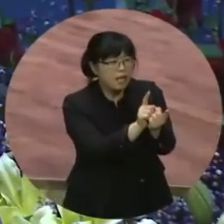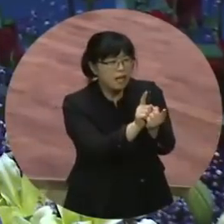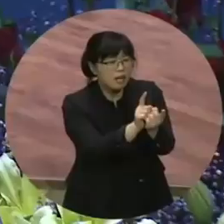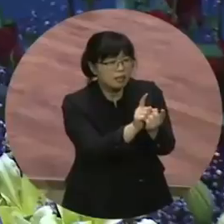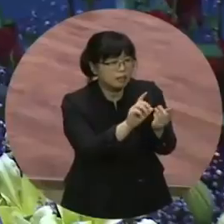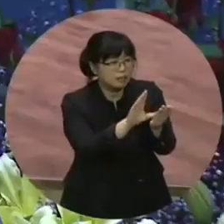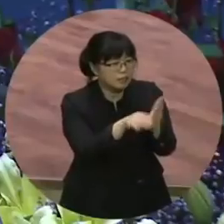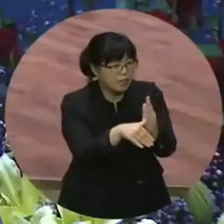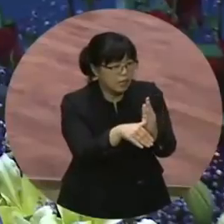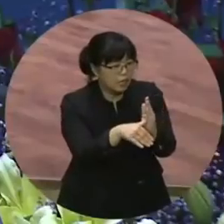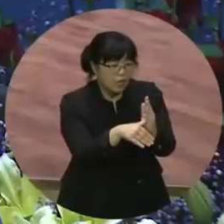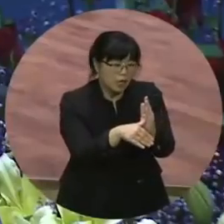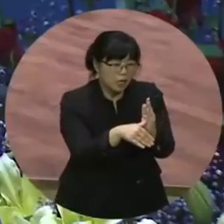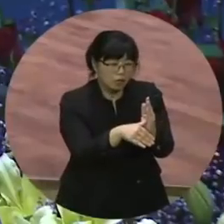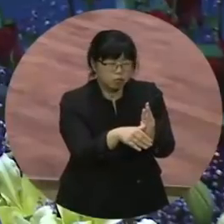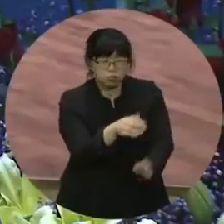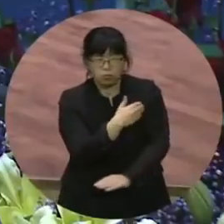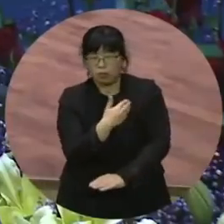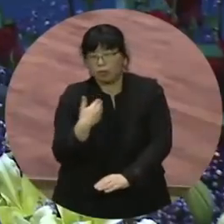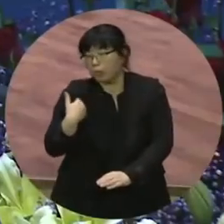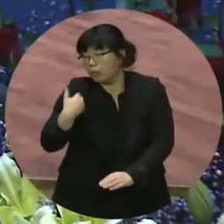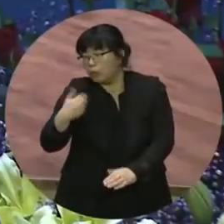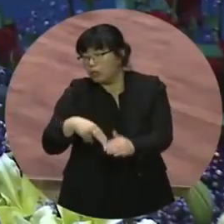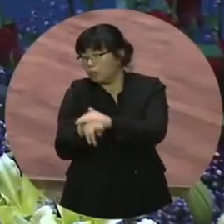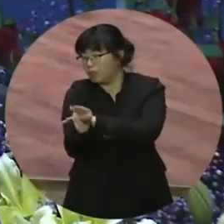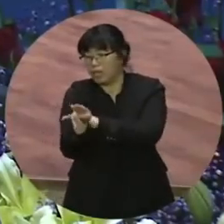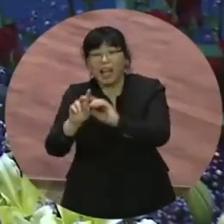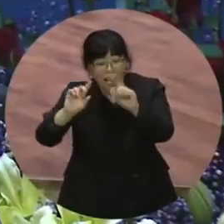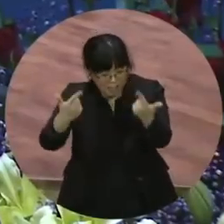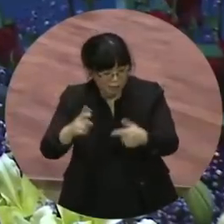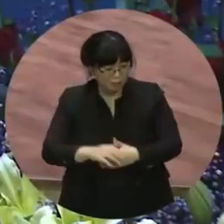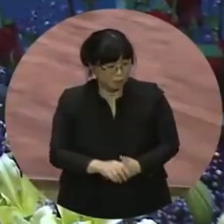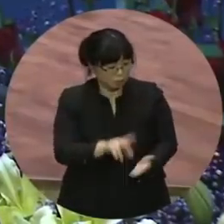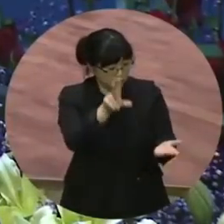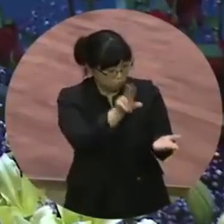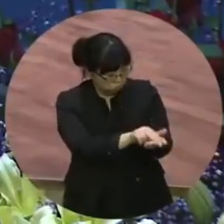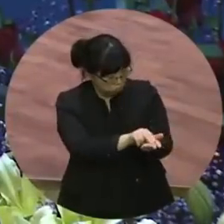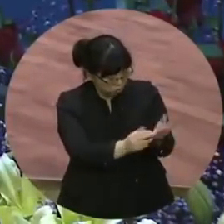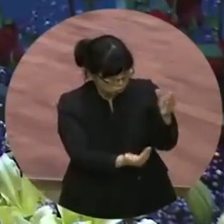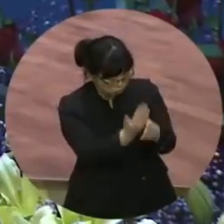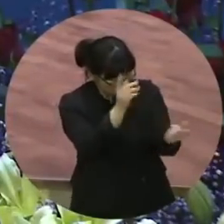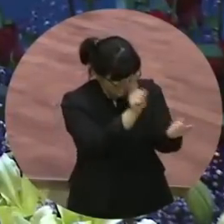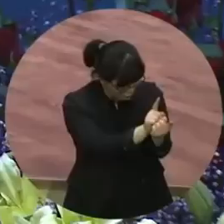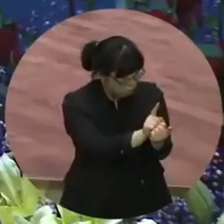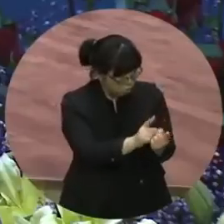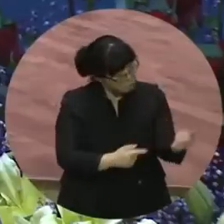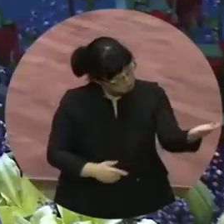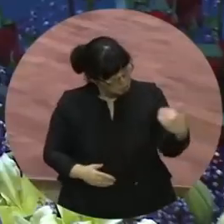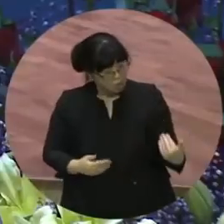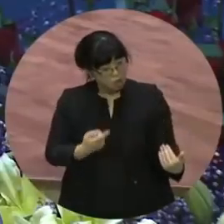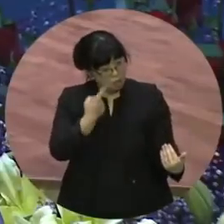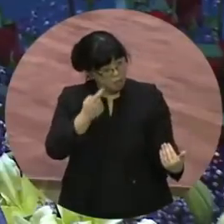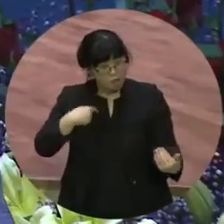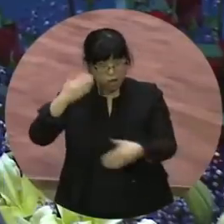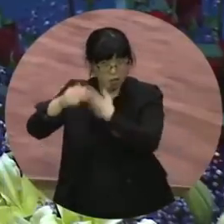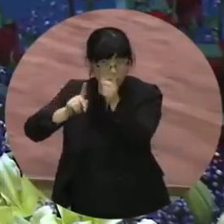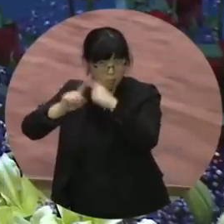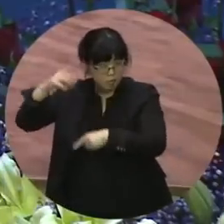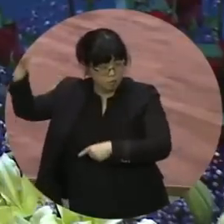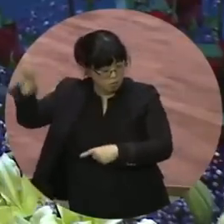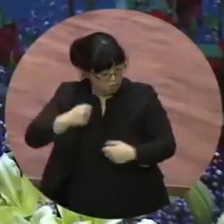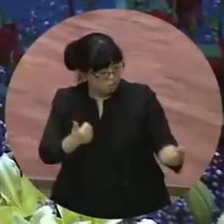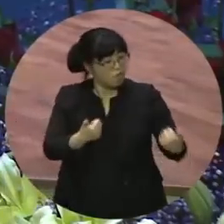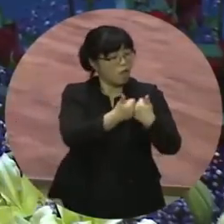때, 영적으로 보게 되고, 믿음의 무한도전을 하게 되어 있습니다. 믿음의 무한도전. 우리